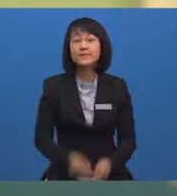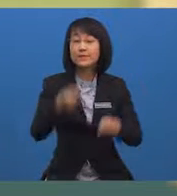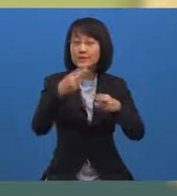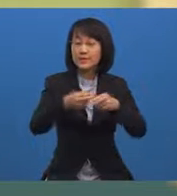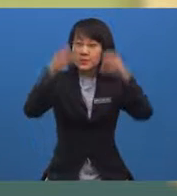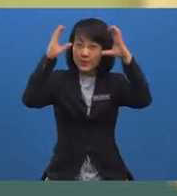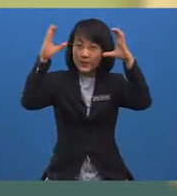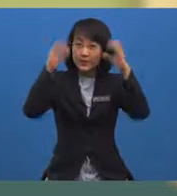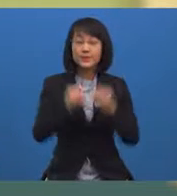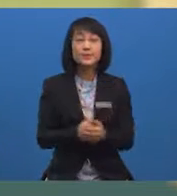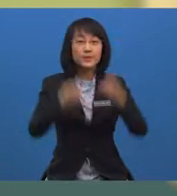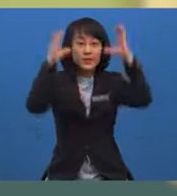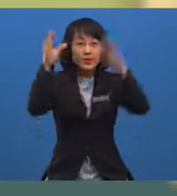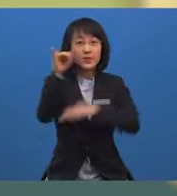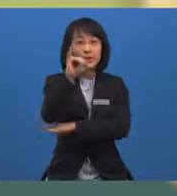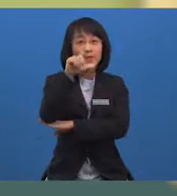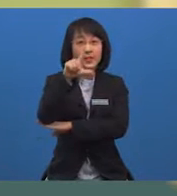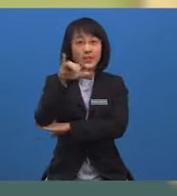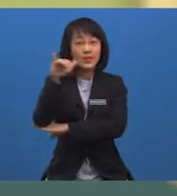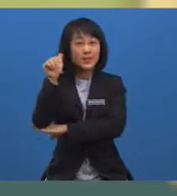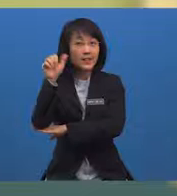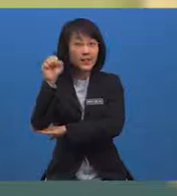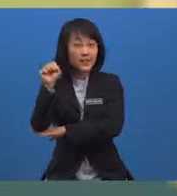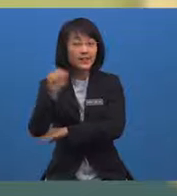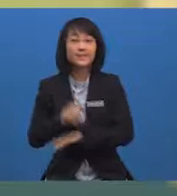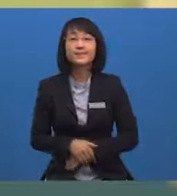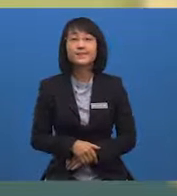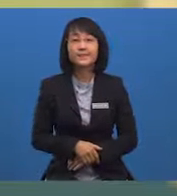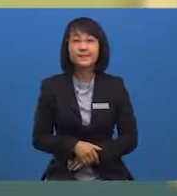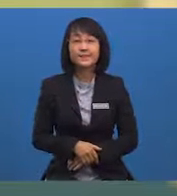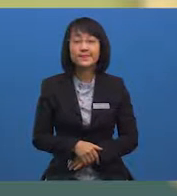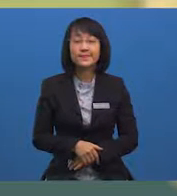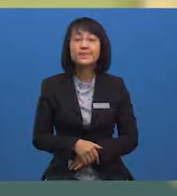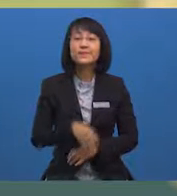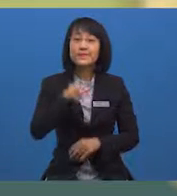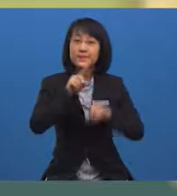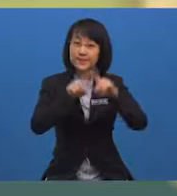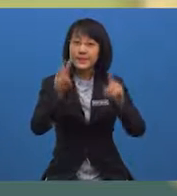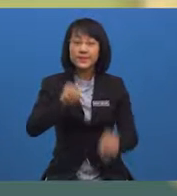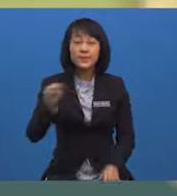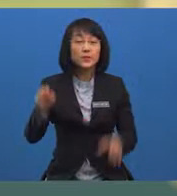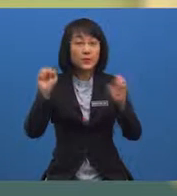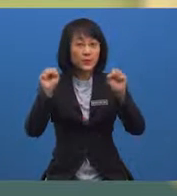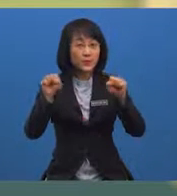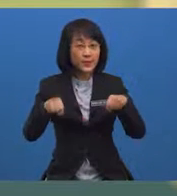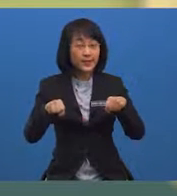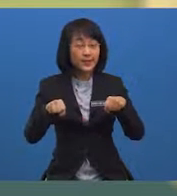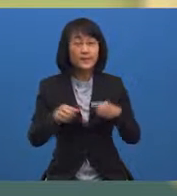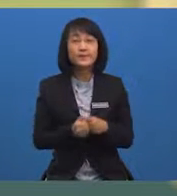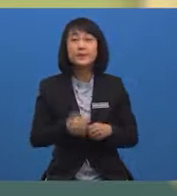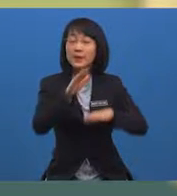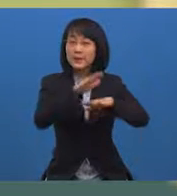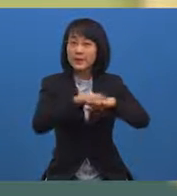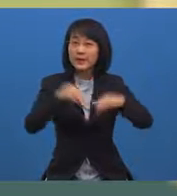cikgu, Cikgu Ilyas dari SK Sri Jeluk. Tetapi murid-murid boleh mengenali